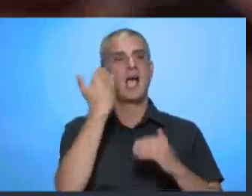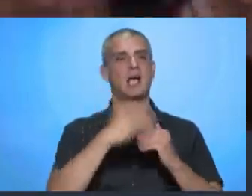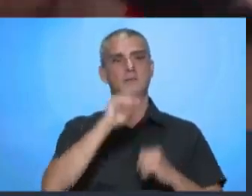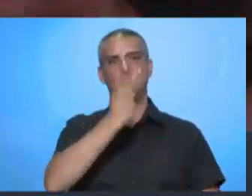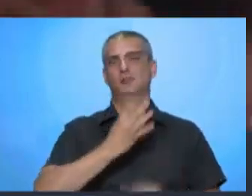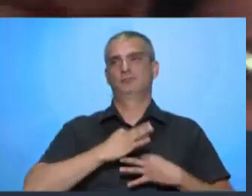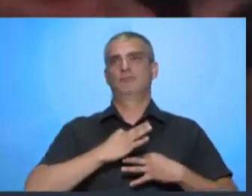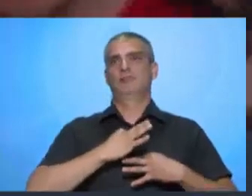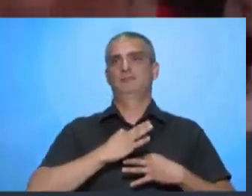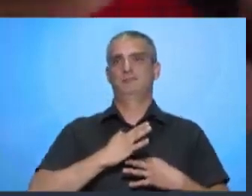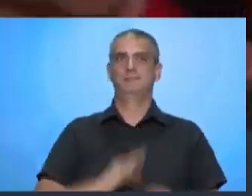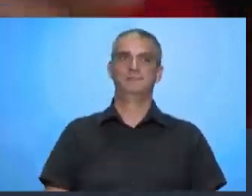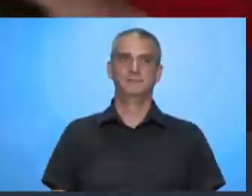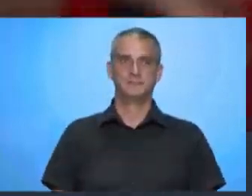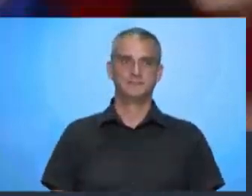finale.